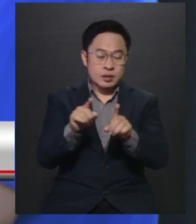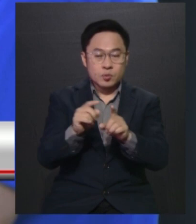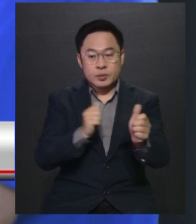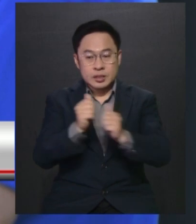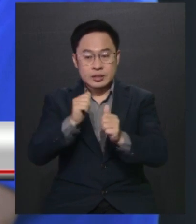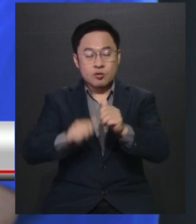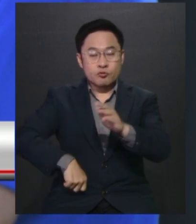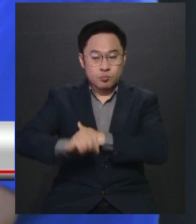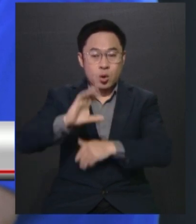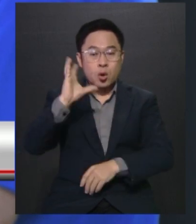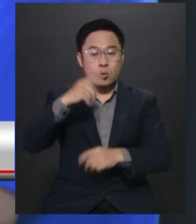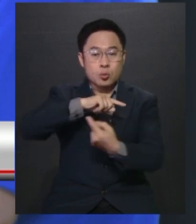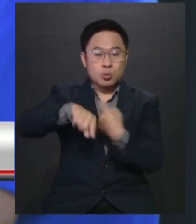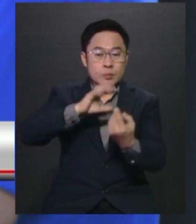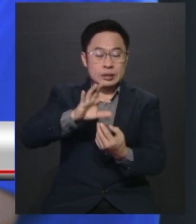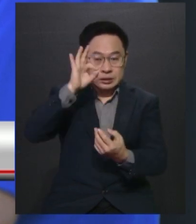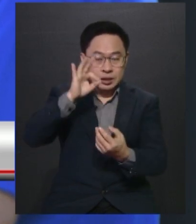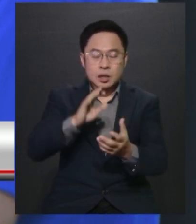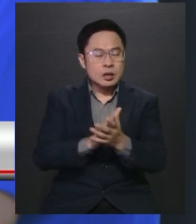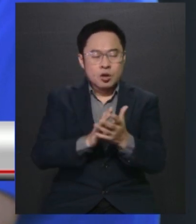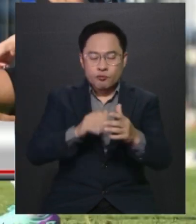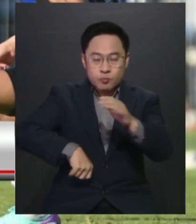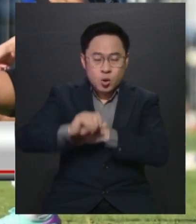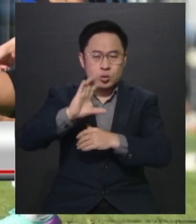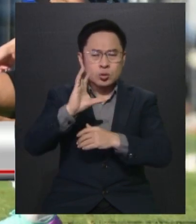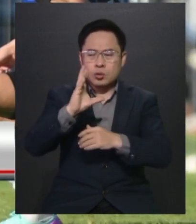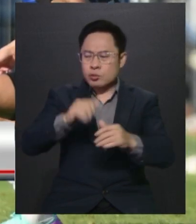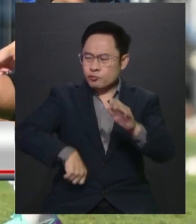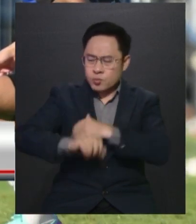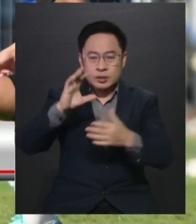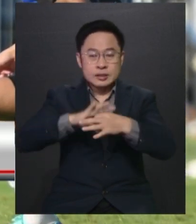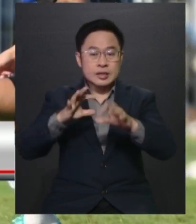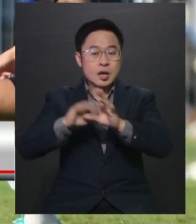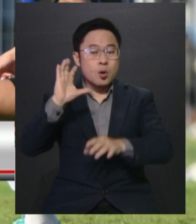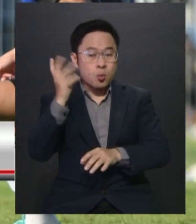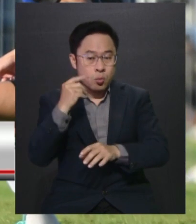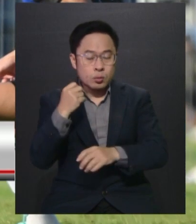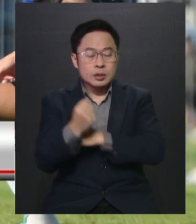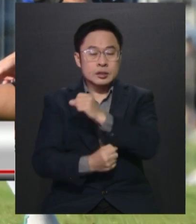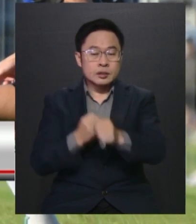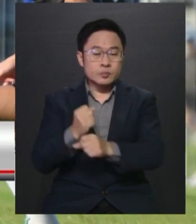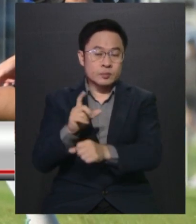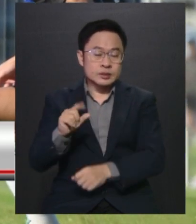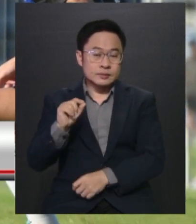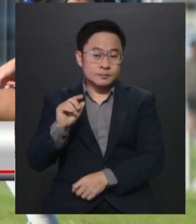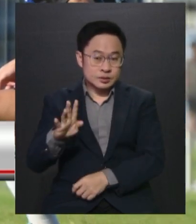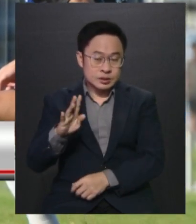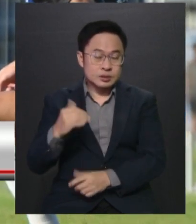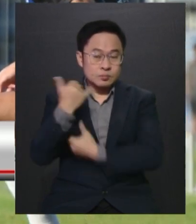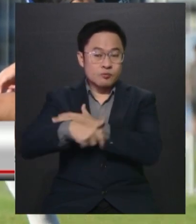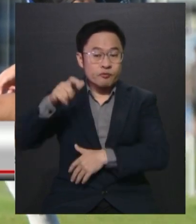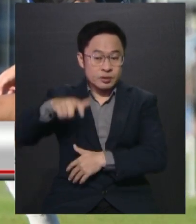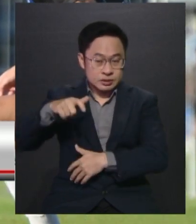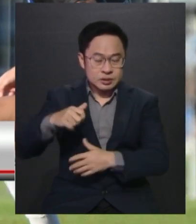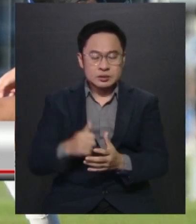โอลิมปิกในช่วงเมษายนปี2567ค่ะซึ่งทางคุณยุทธนาหยิบการุณก็ยังมีการพูดต่อนะคะบอกว่า